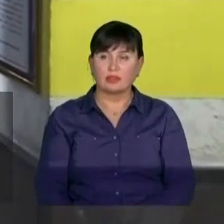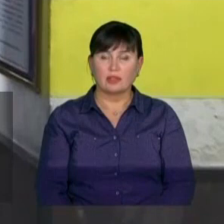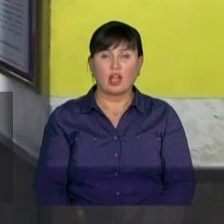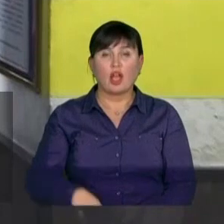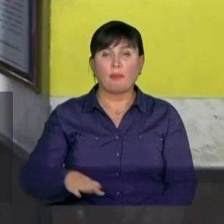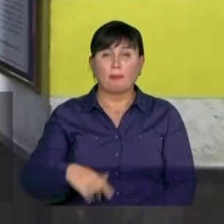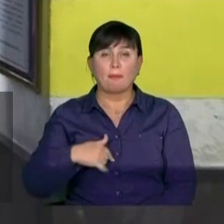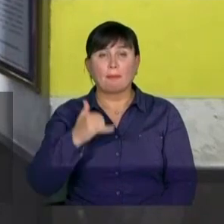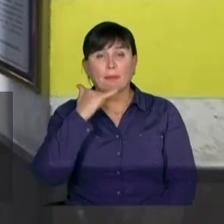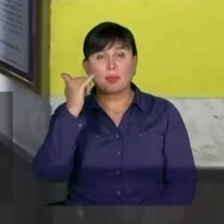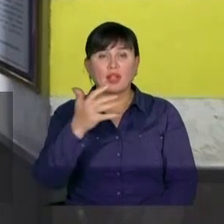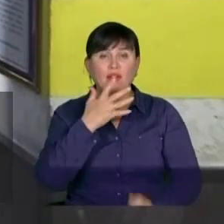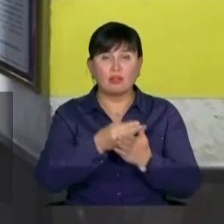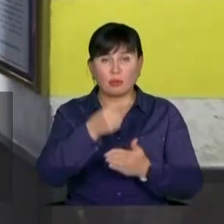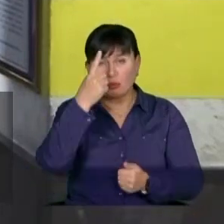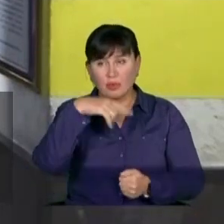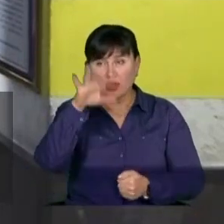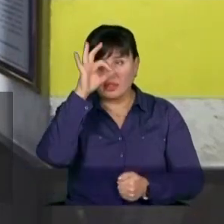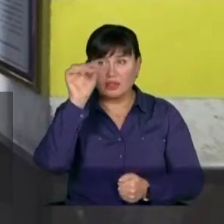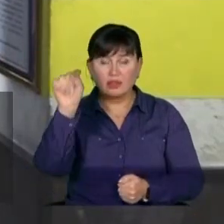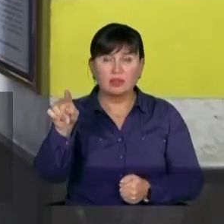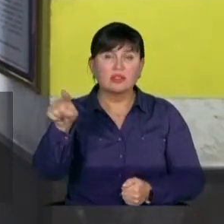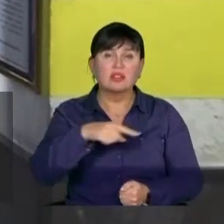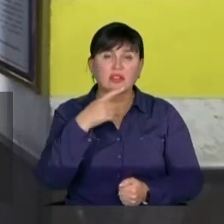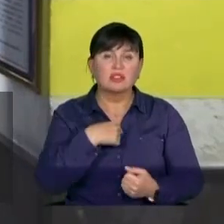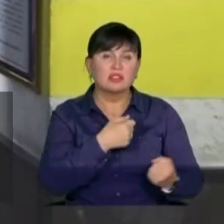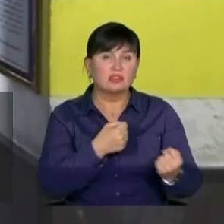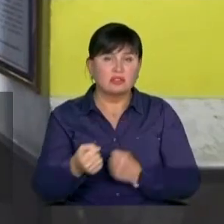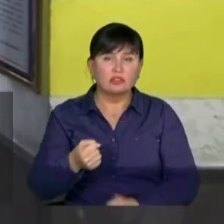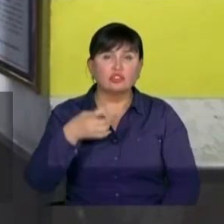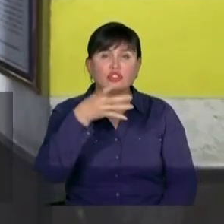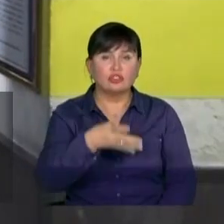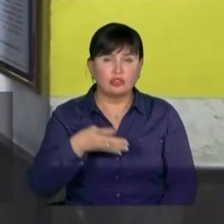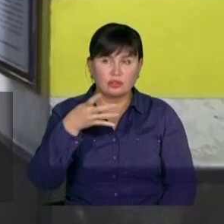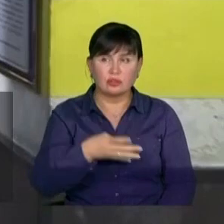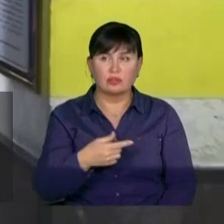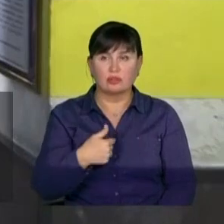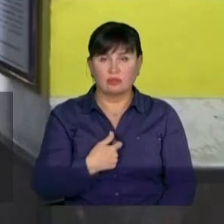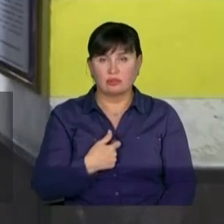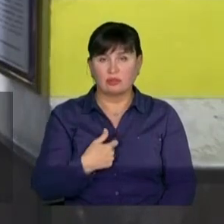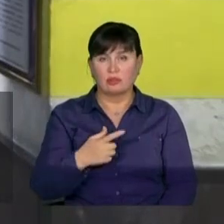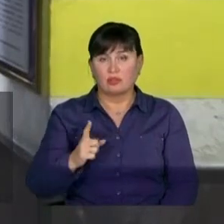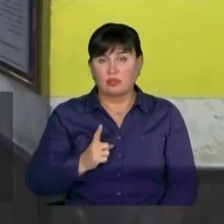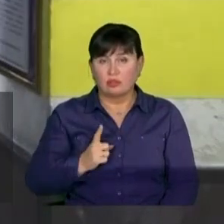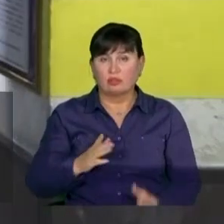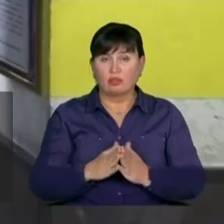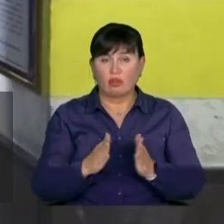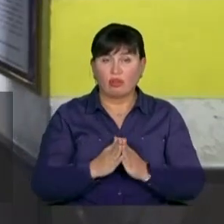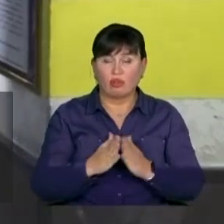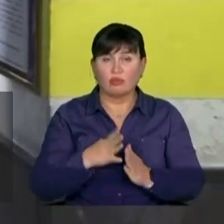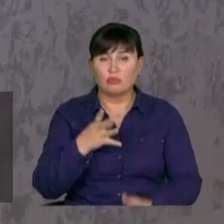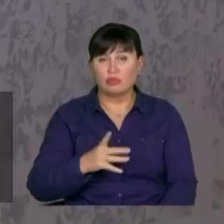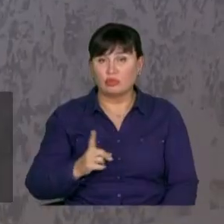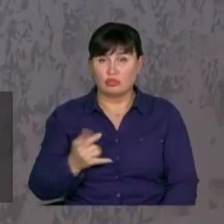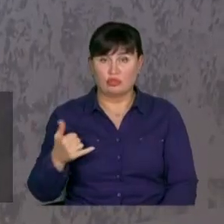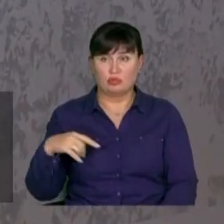Потом позвонил своему проводнику, он сказал, что мы задержались на 4 часа. Я в результате переждал дома, 4 часа жду, сейчас